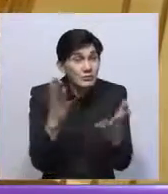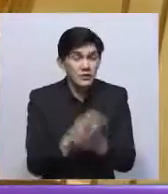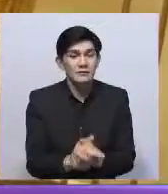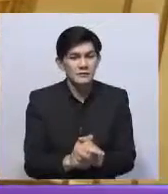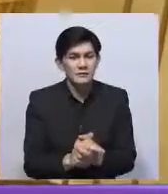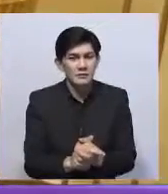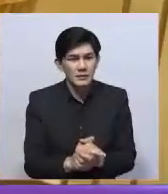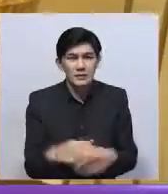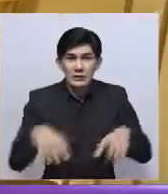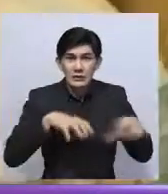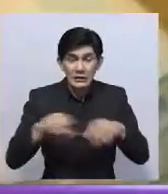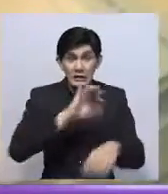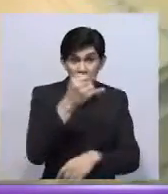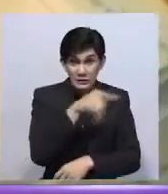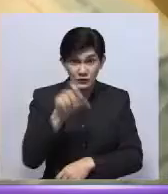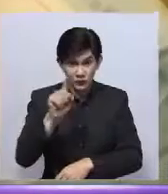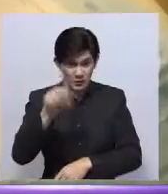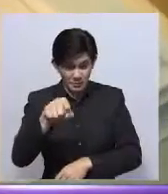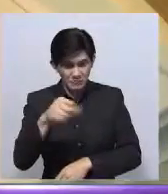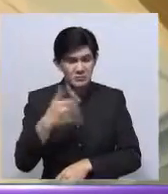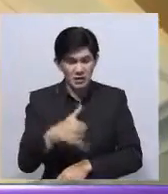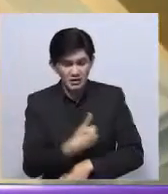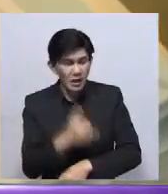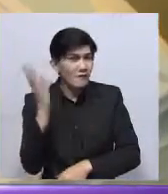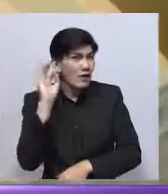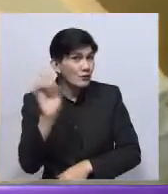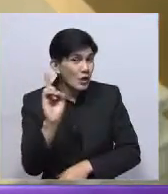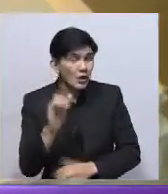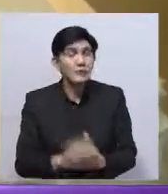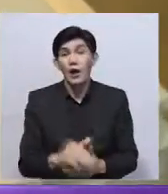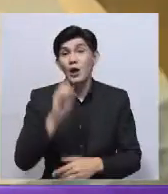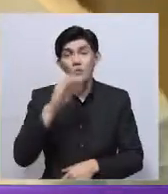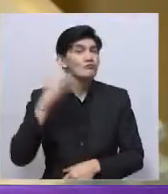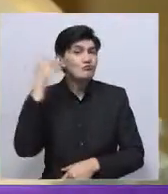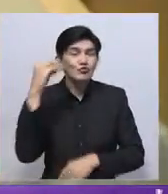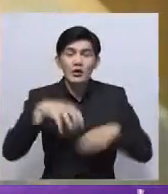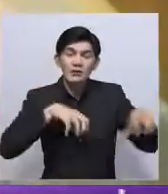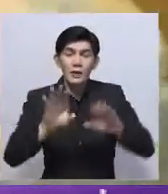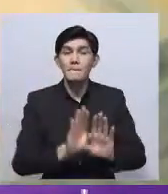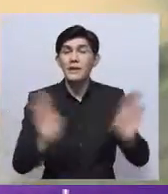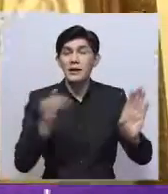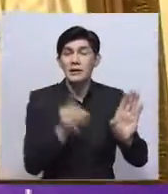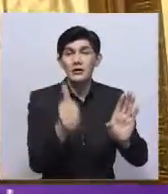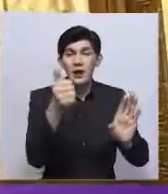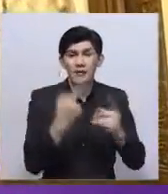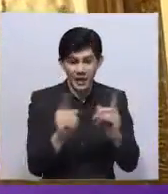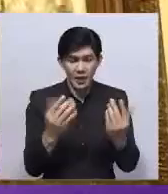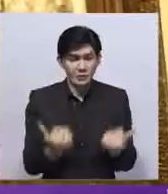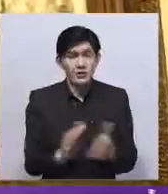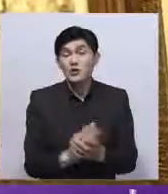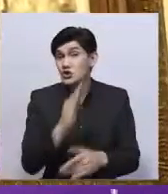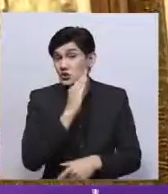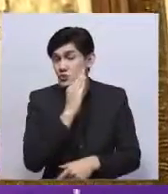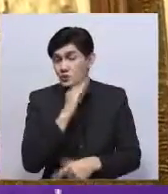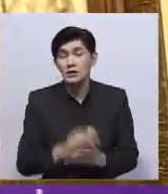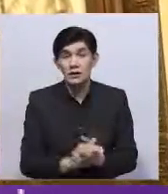ว่าไปเขาจัดถึงแค่จันทร์ถึงศุกร์เหรอไม่แน่ใจเหมือนกันว่าไปฟังมาจากไหนเราจะบอกว่าจัดทุกวันนะคะเพียงแต่ว่าเขามีข้อแม้ว่าถ้